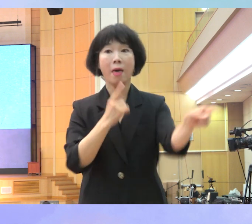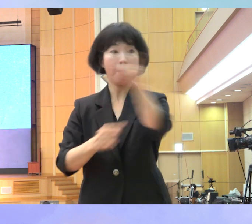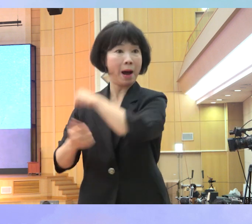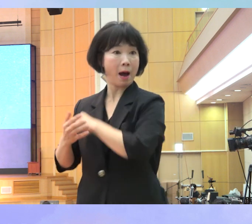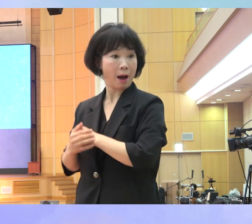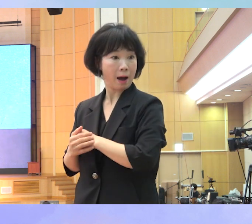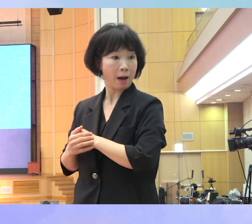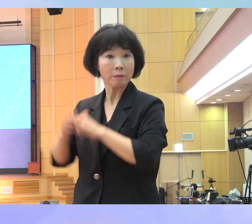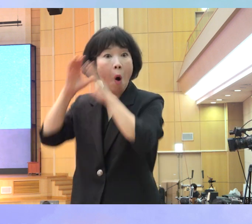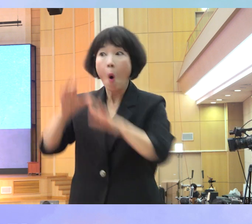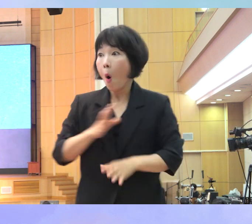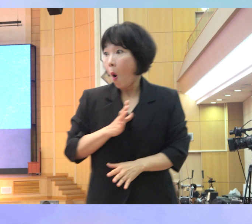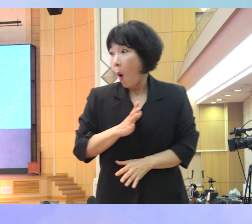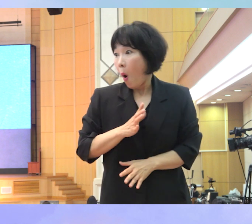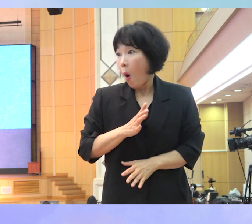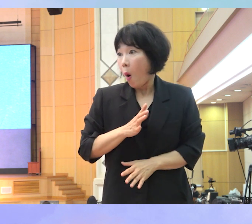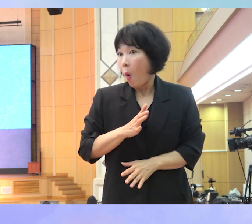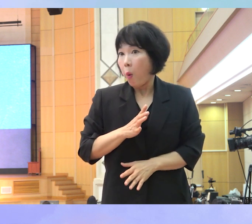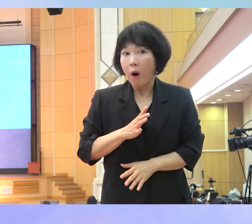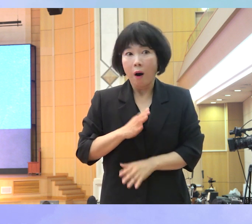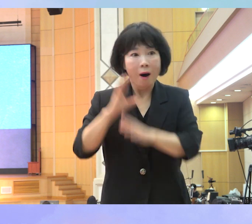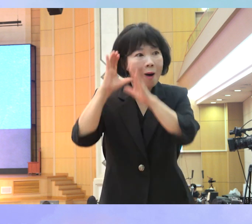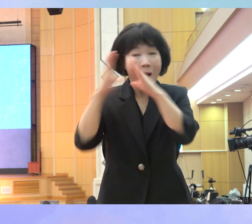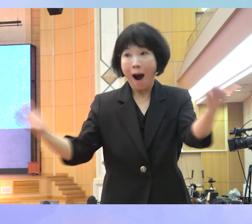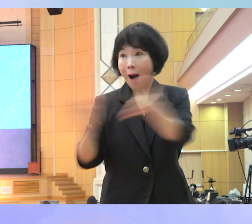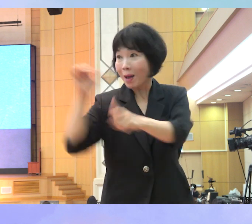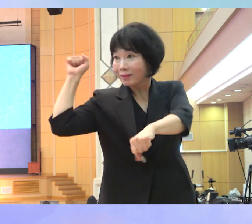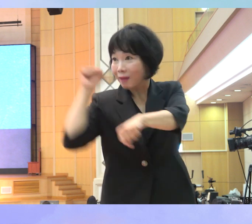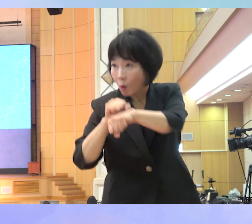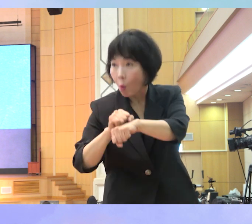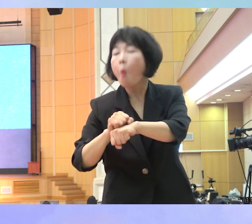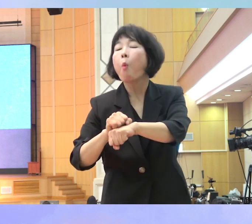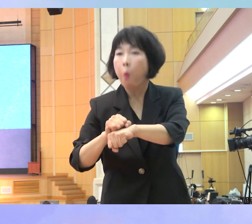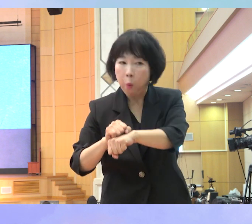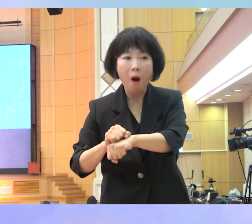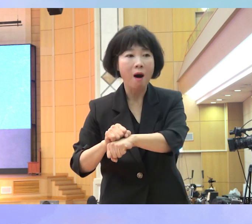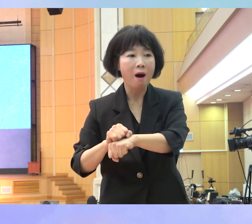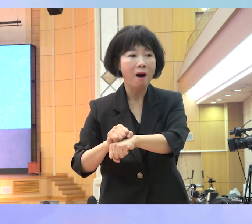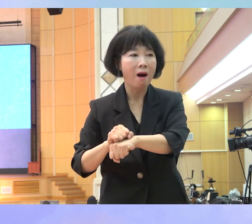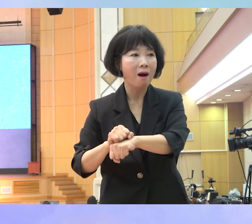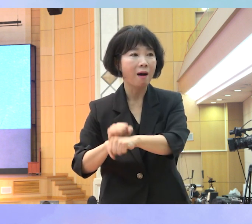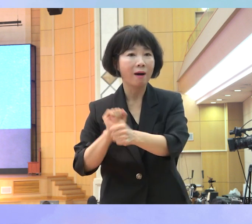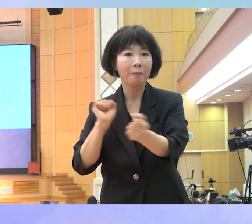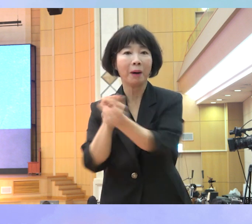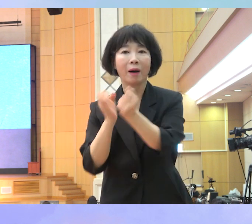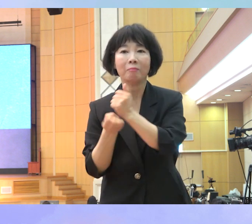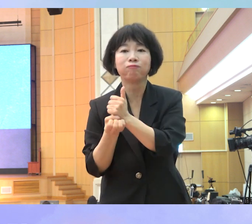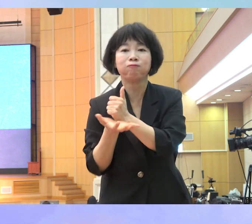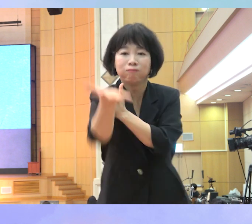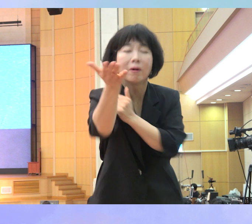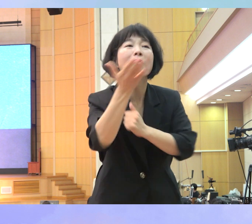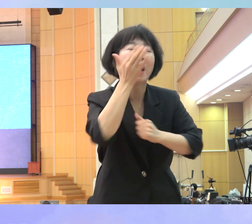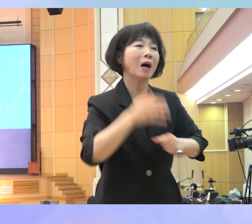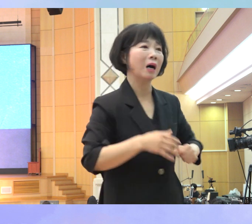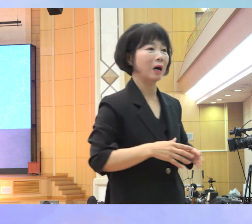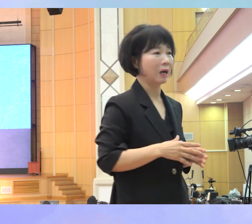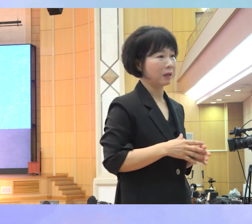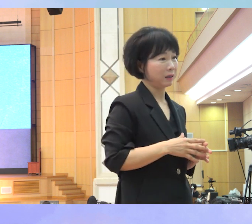그래주면요, 설교하는 사람도 더 잘하게 돼요. 신나게 되고. 이게 호흡이라는 게 있거든요, 아무래도.